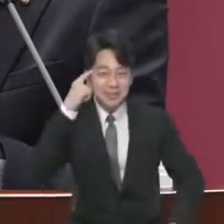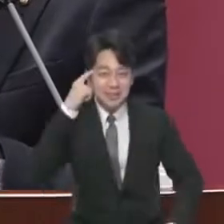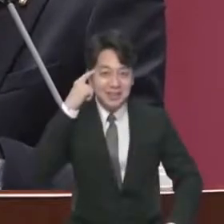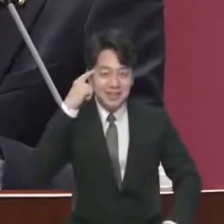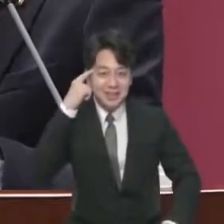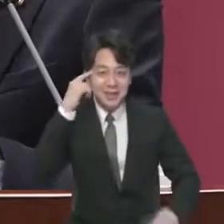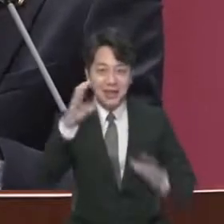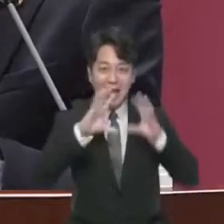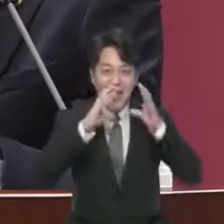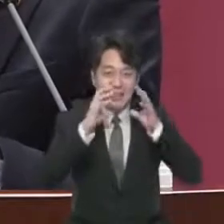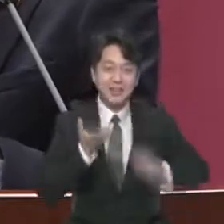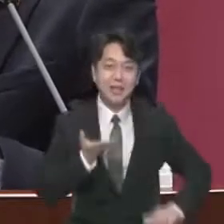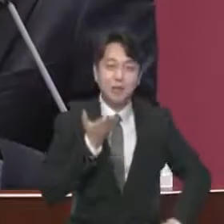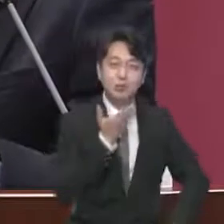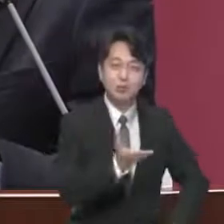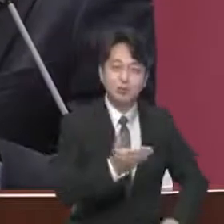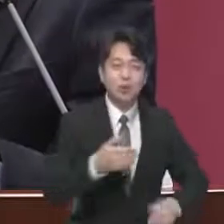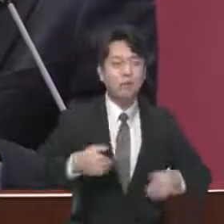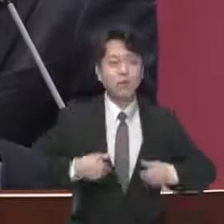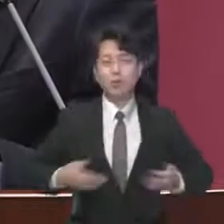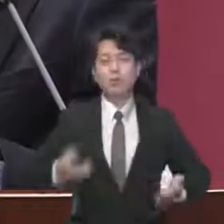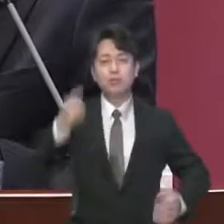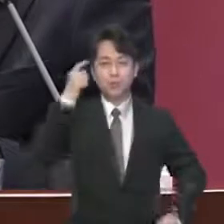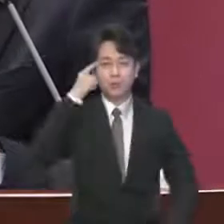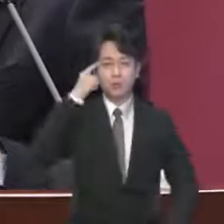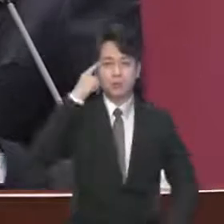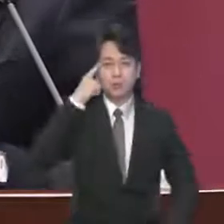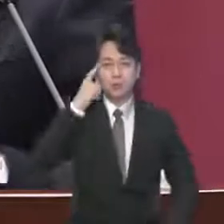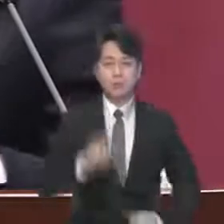예. 말씀하시고 들어가셔도 좋습니다.